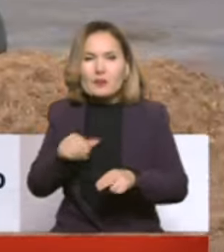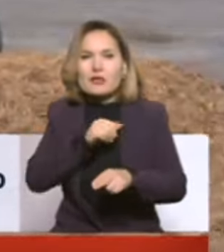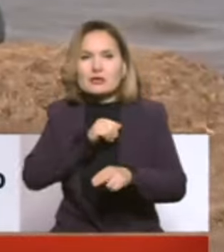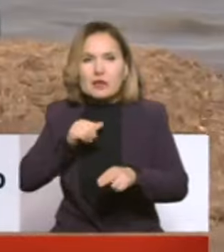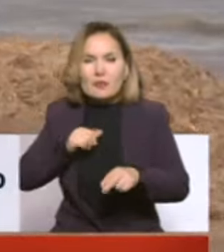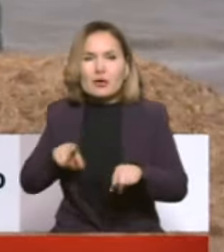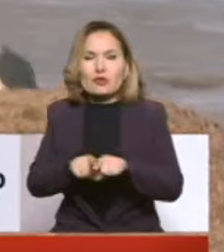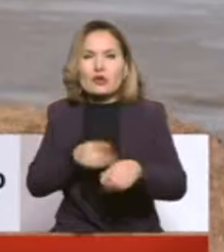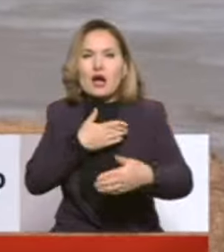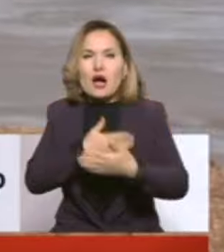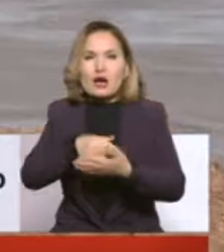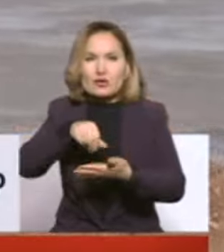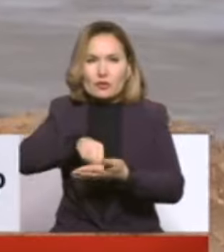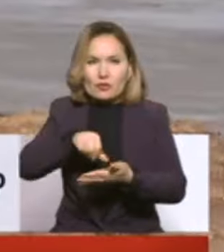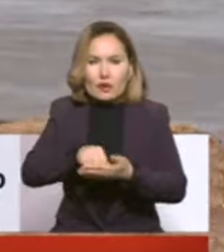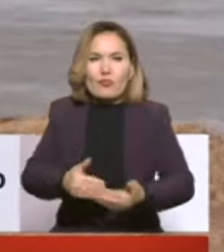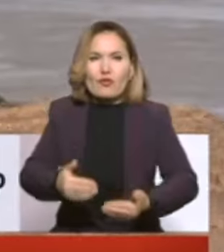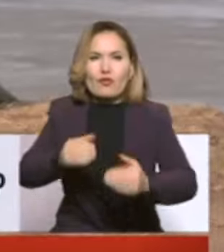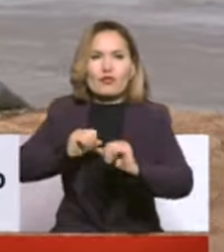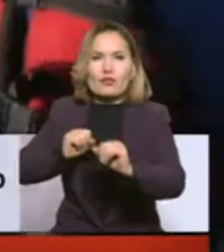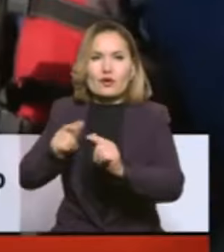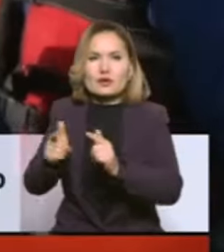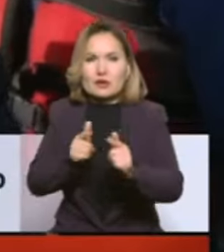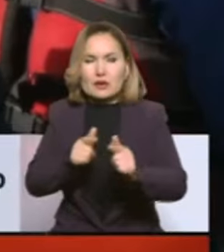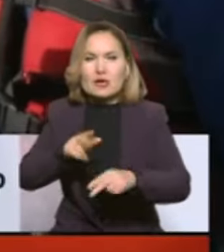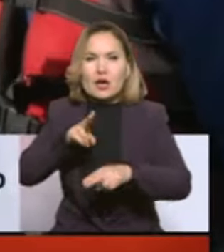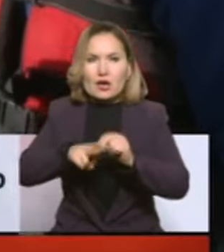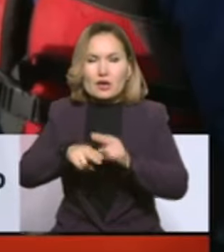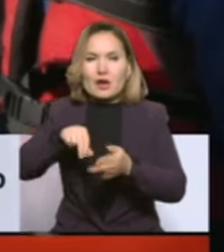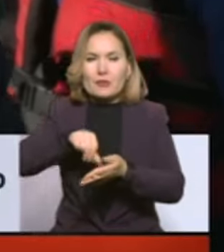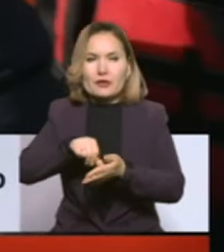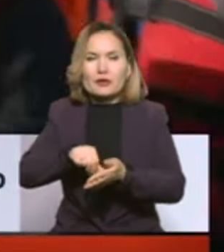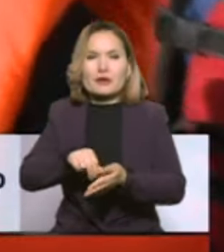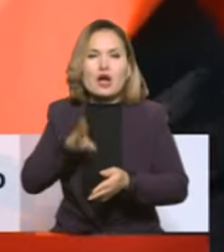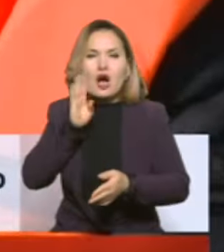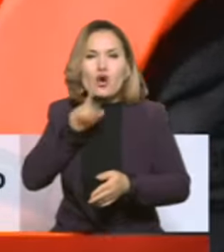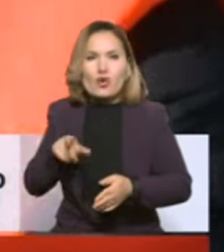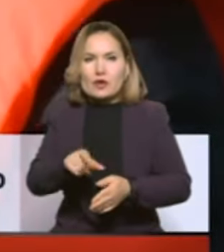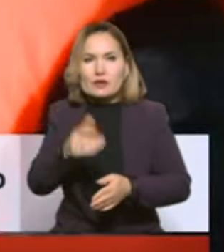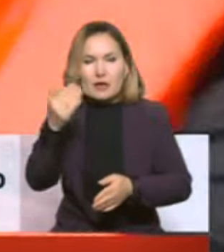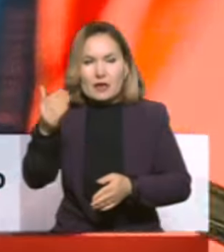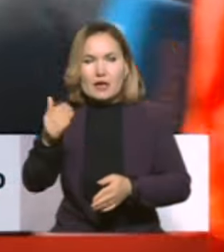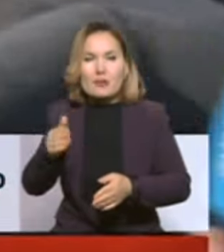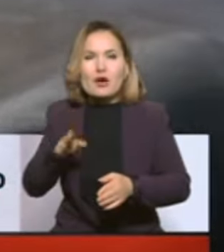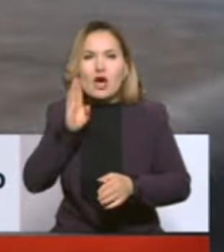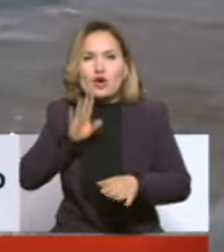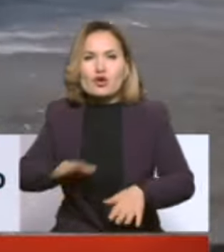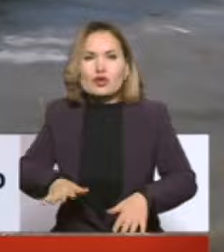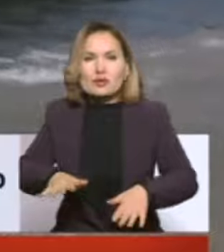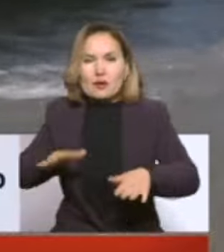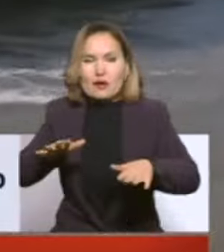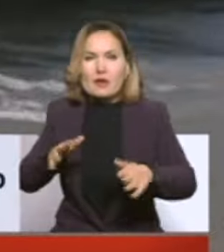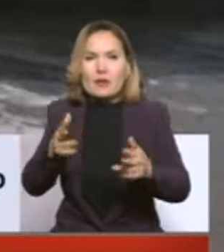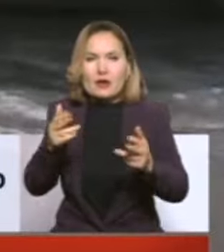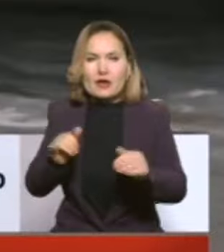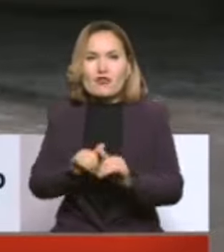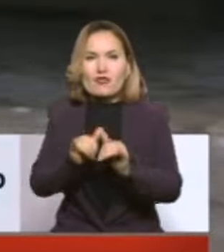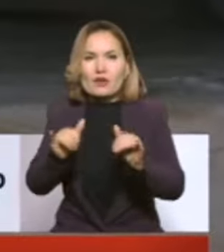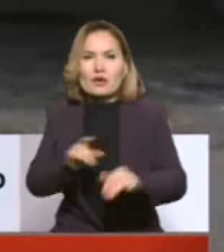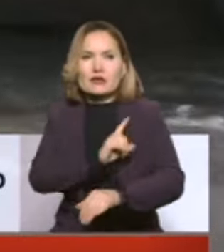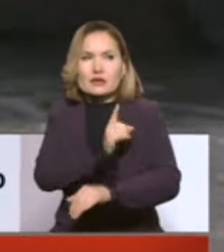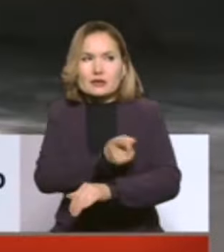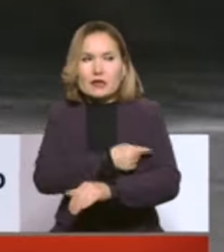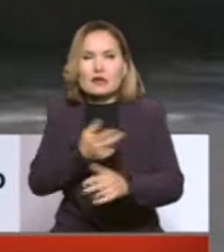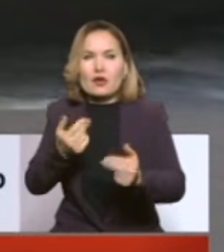отырмай, өзендердің жайылуын тоқтатып әлек. Қазір Қалдығайты өзенінің арнасы кеңейіп, былай қарай жайылып барады.